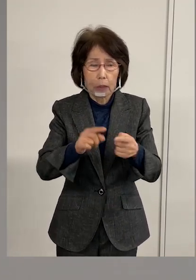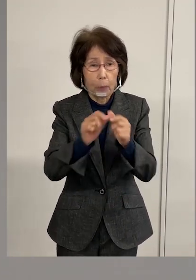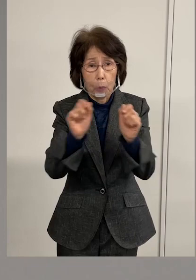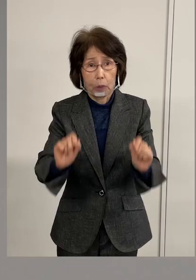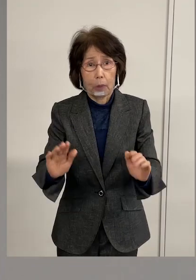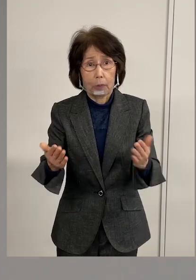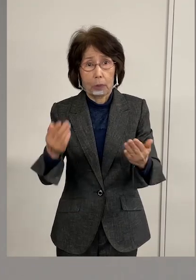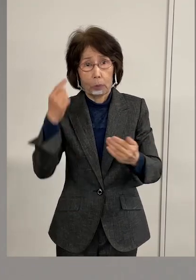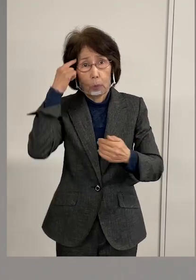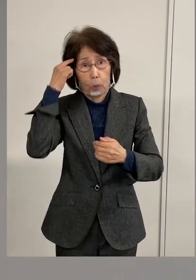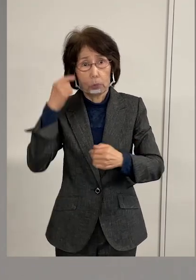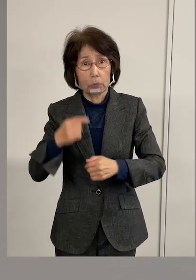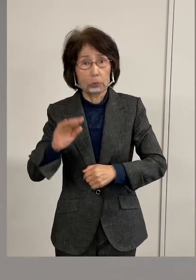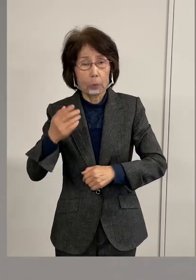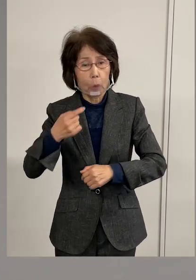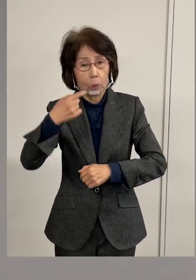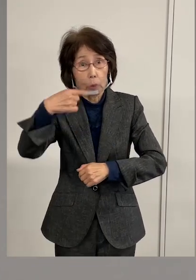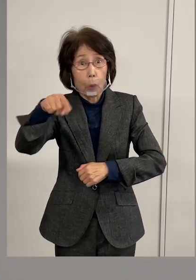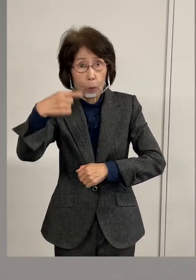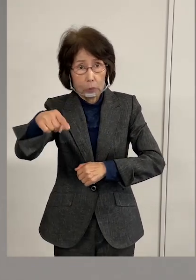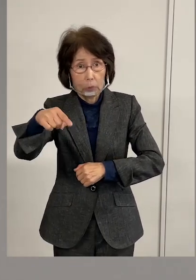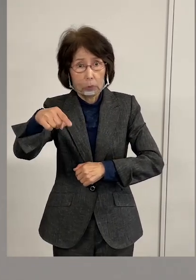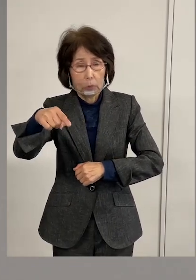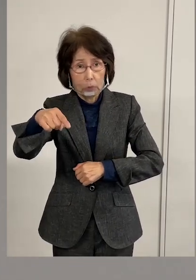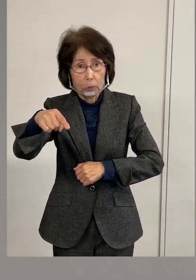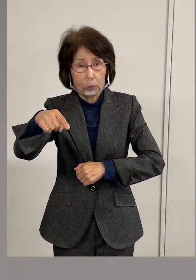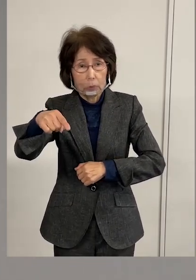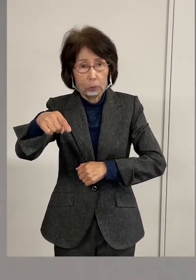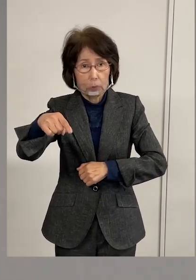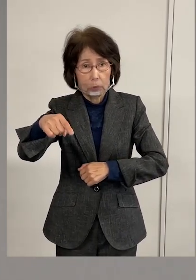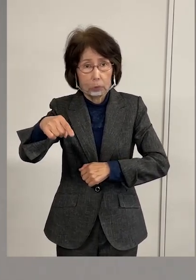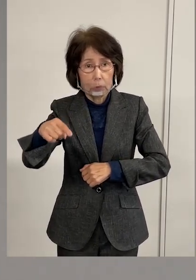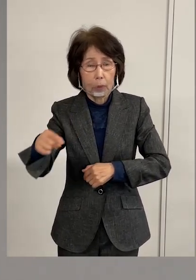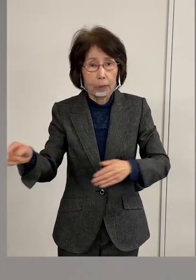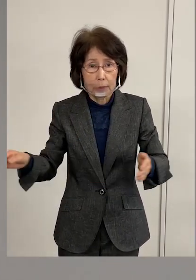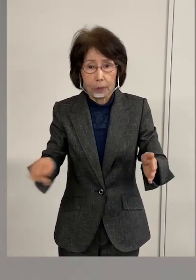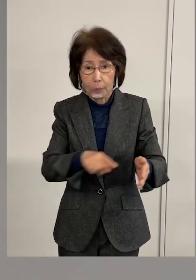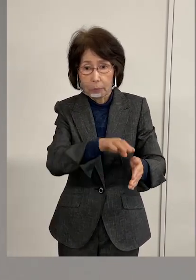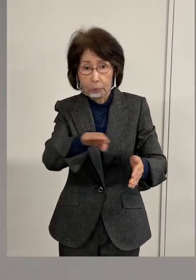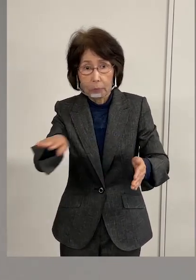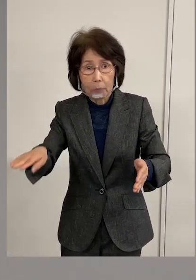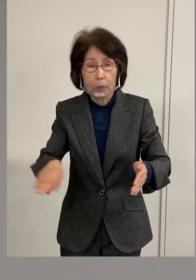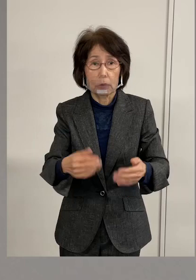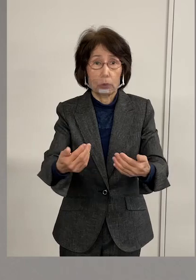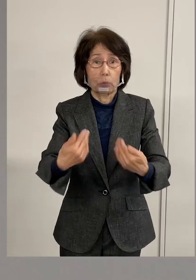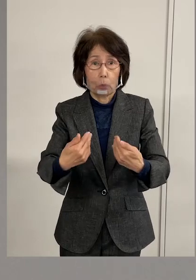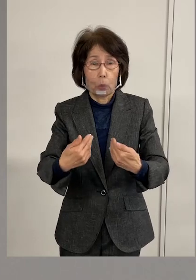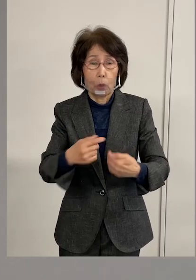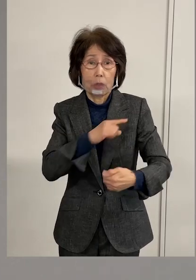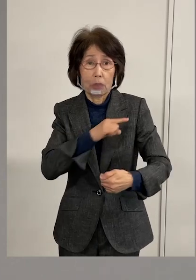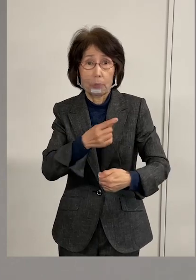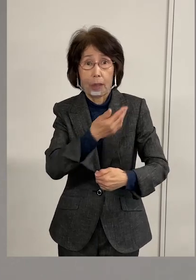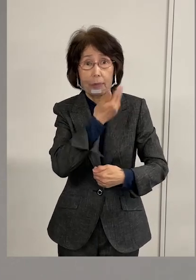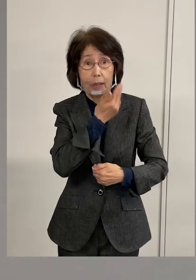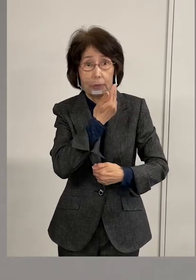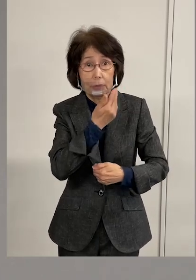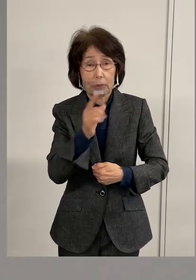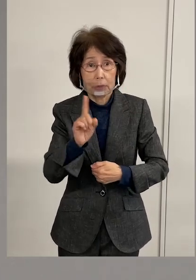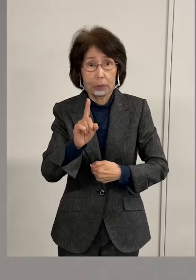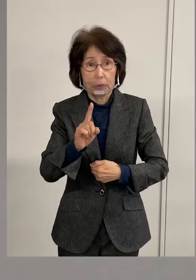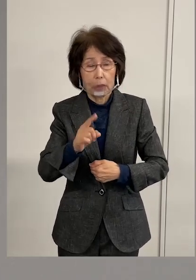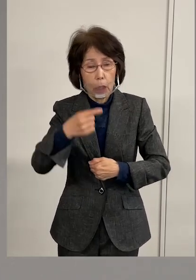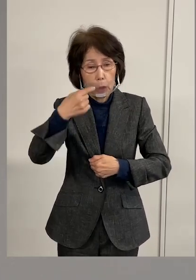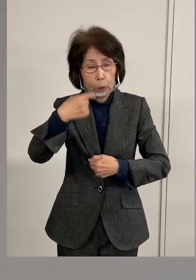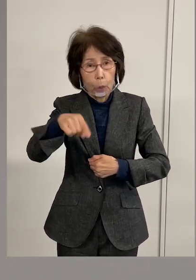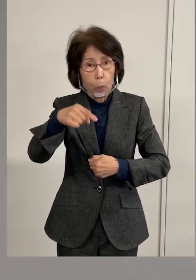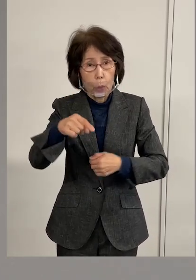います。ただ、教育はご承知の通り、まあ、左から右まで全体であるので、まあ、一番大事なのは、教